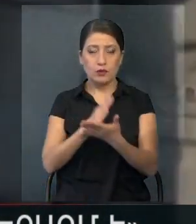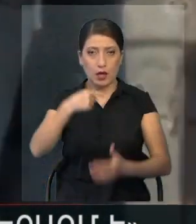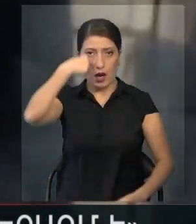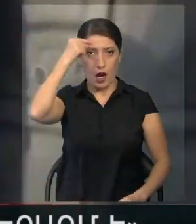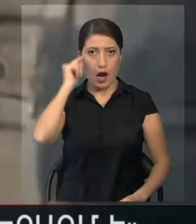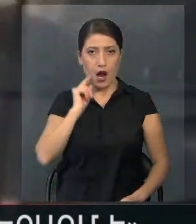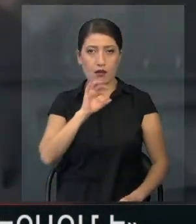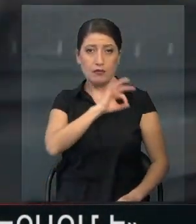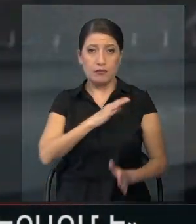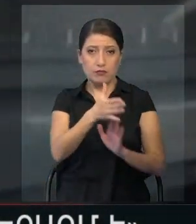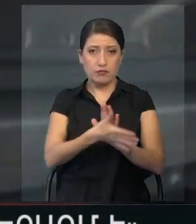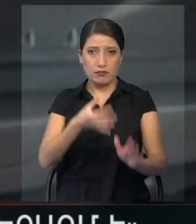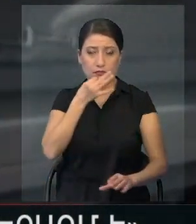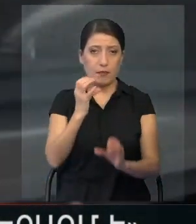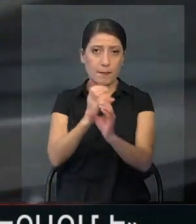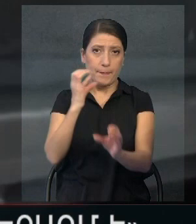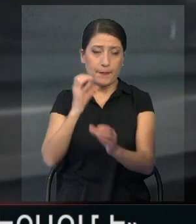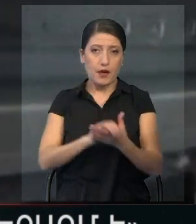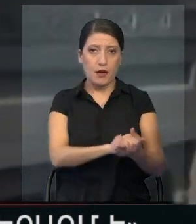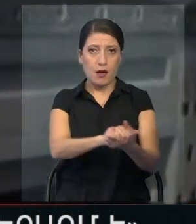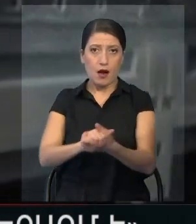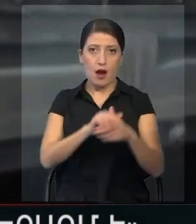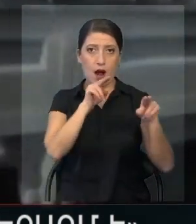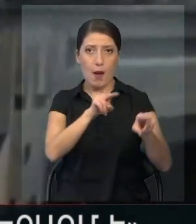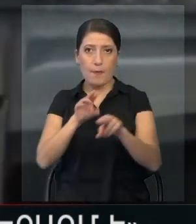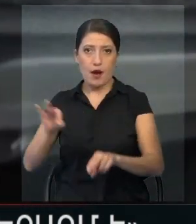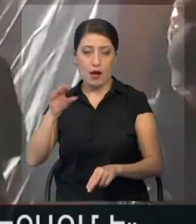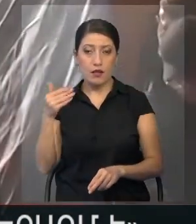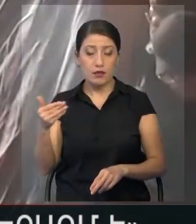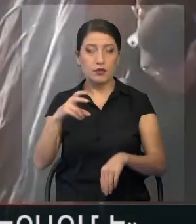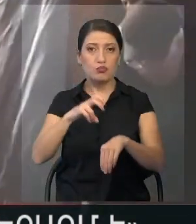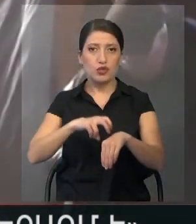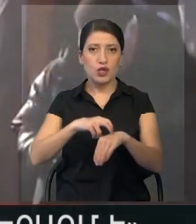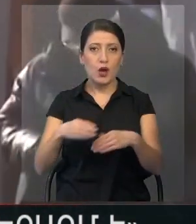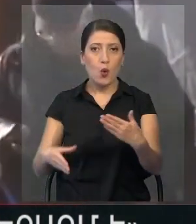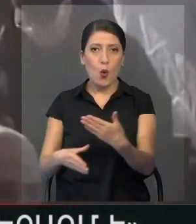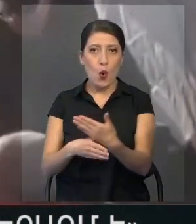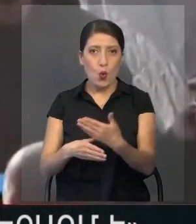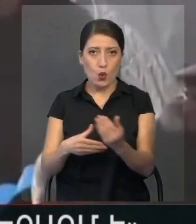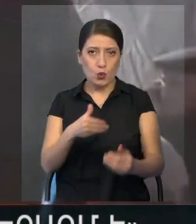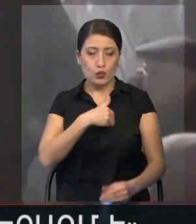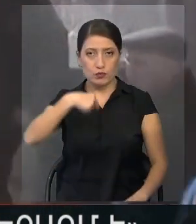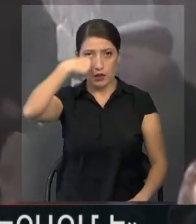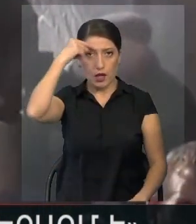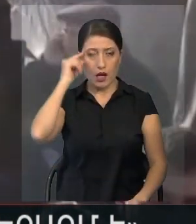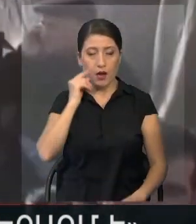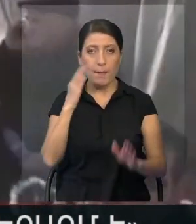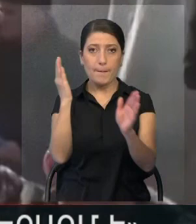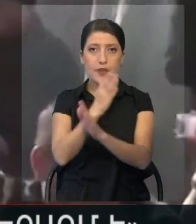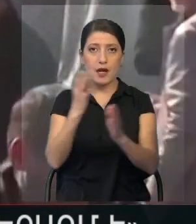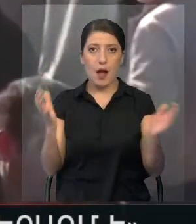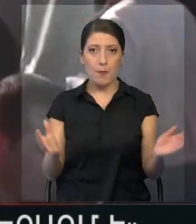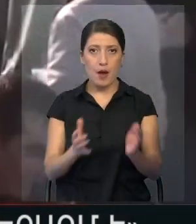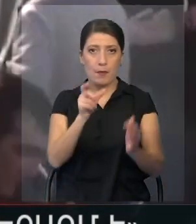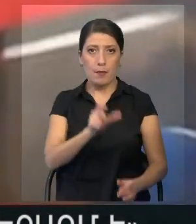այդքան շահարկվող բեռները նաև խաղապահների համար են։ Խաղապահներին անգամ բժշկական աջակցություն են ուզում ցուցաբերել ադրբեջանցի էկոլոգները, միայն